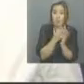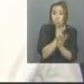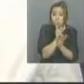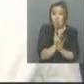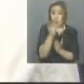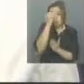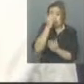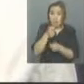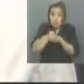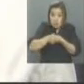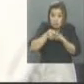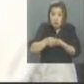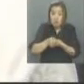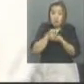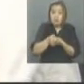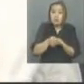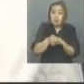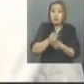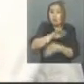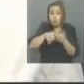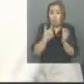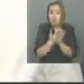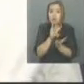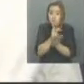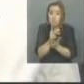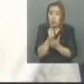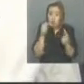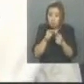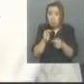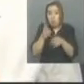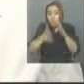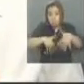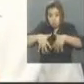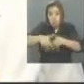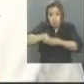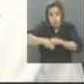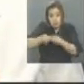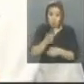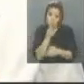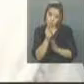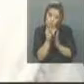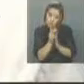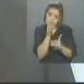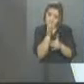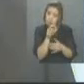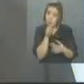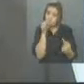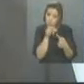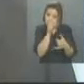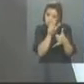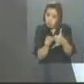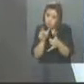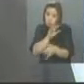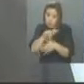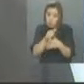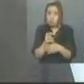ชื่อไปยังสถาบันเกษตรกรต่างๆก็ต้องตามความเหมาะสมแล้วก็ตามเกณฑ์ที่คณะกรรมการจะต้องพิจารณา คณะกรรมการนี่ก็จ